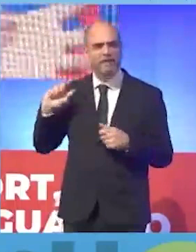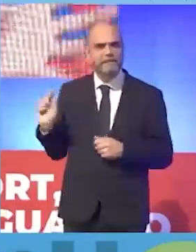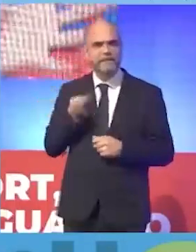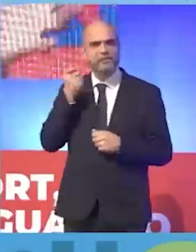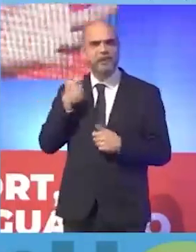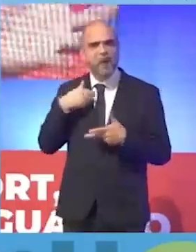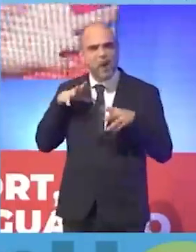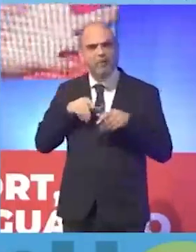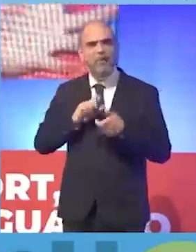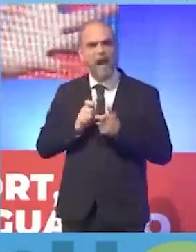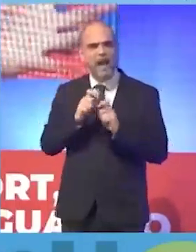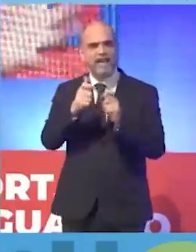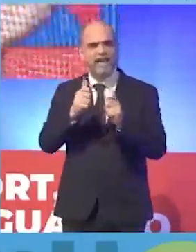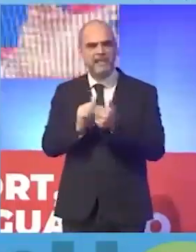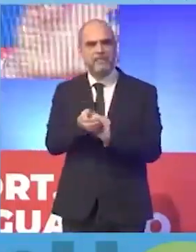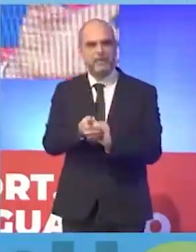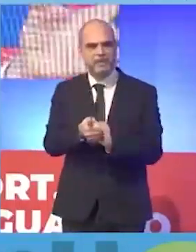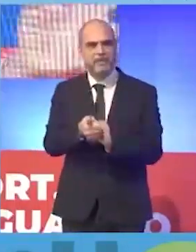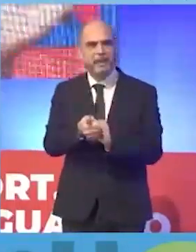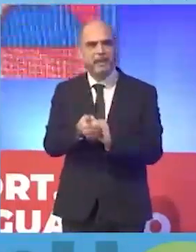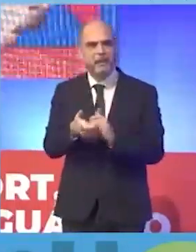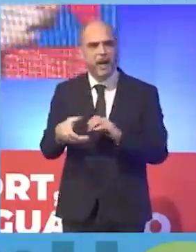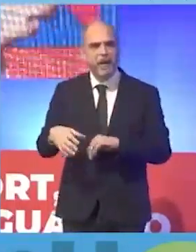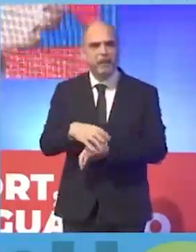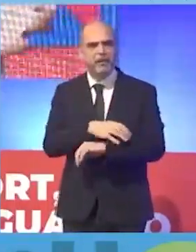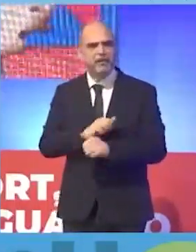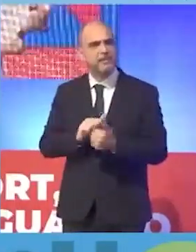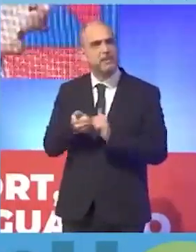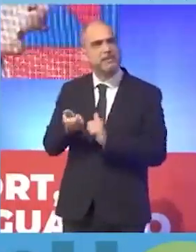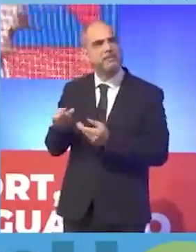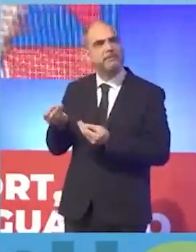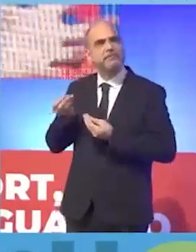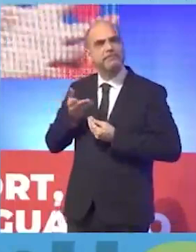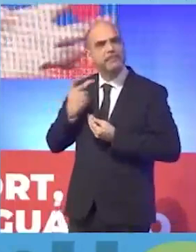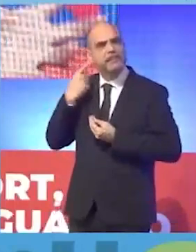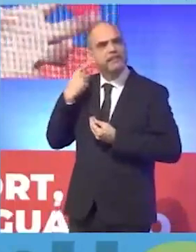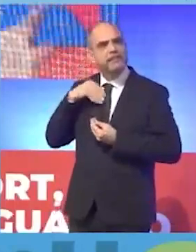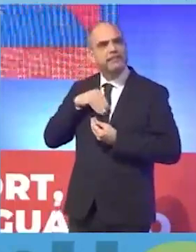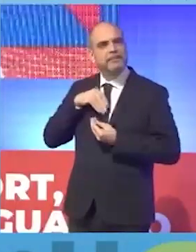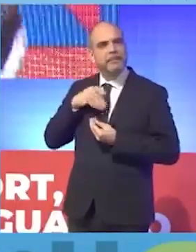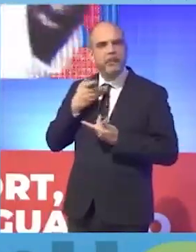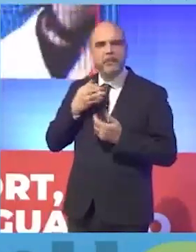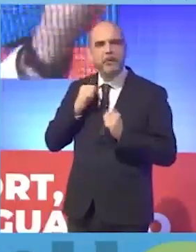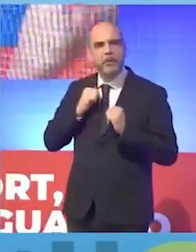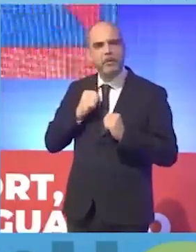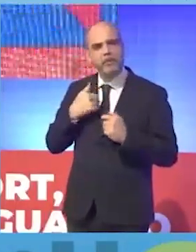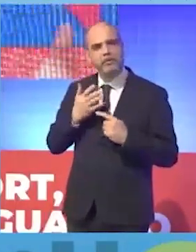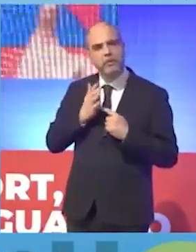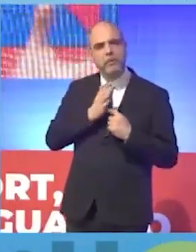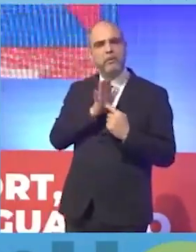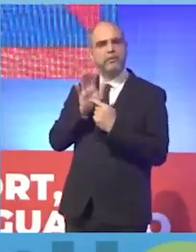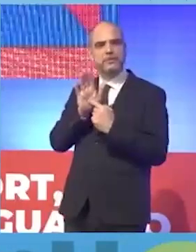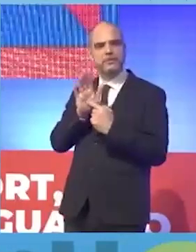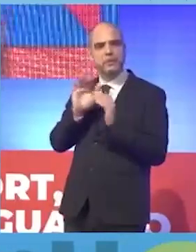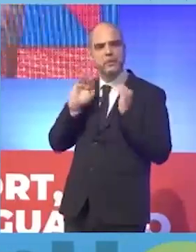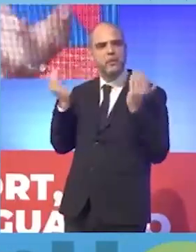Ma la protesi sportiva, quello che mi ha dato è stato la possibilità di mostrarmi con più facilità al mondo,